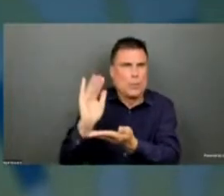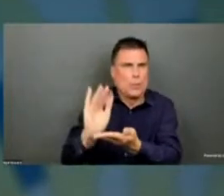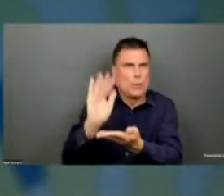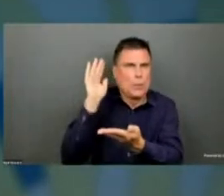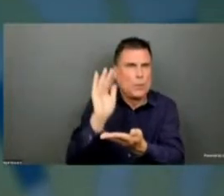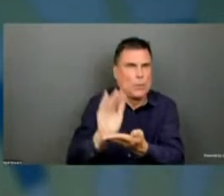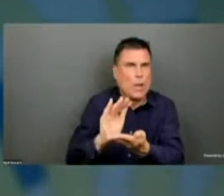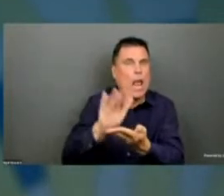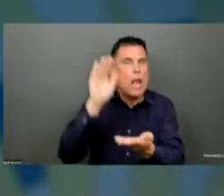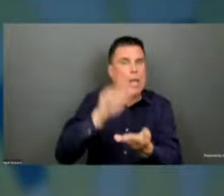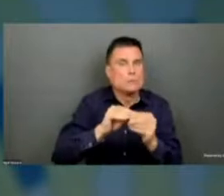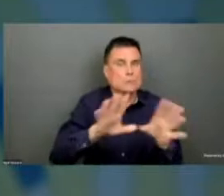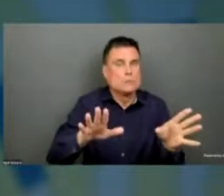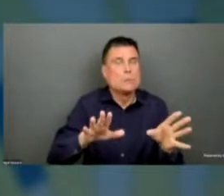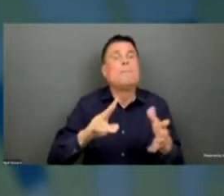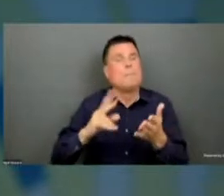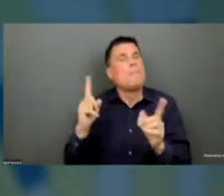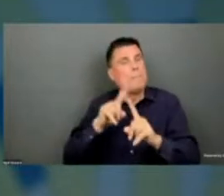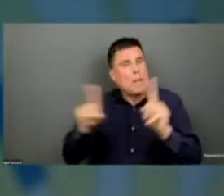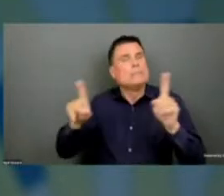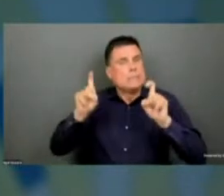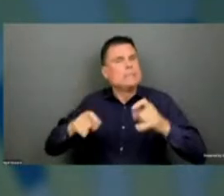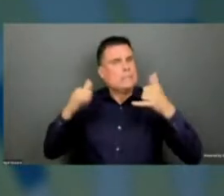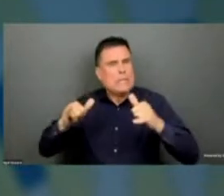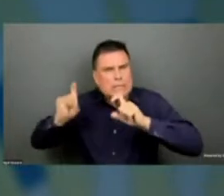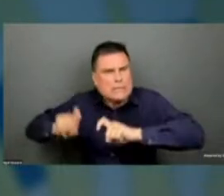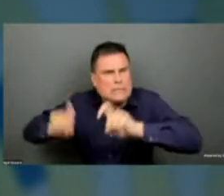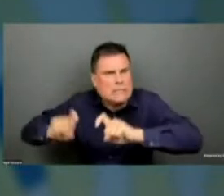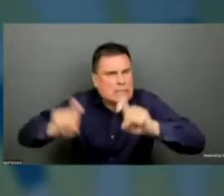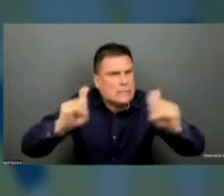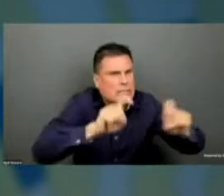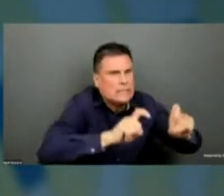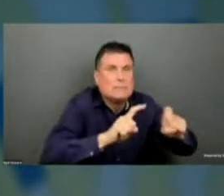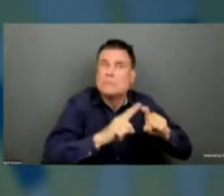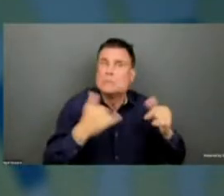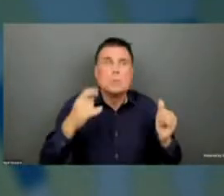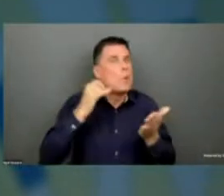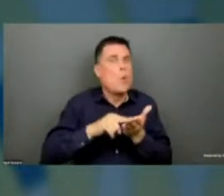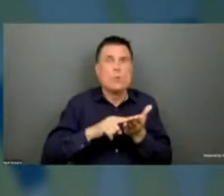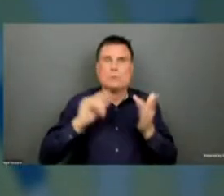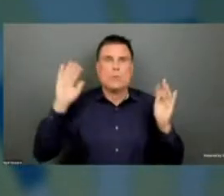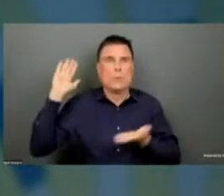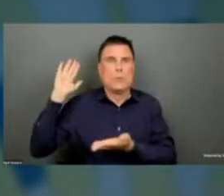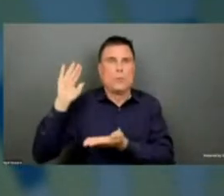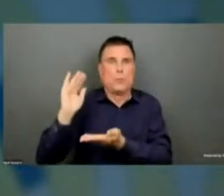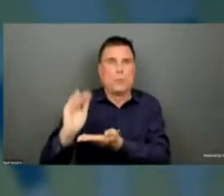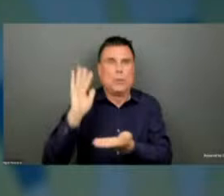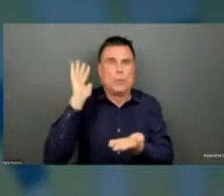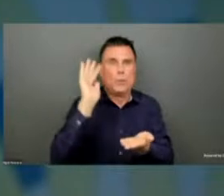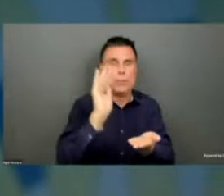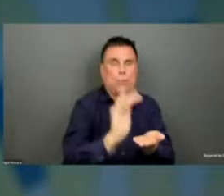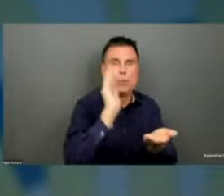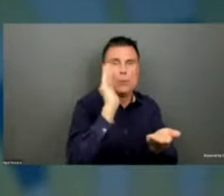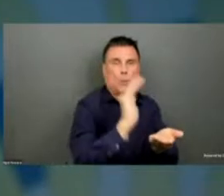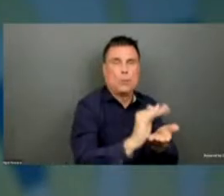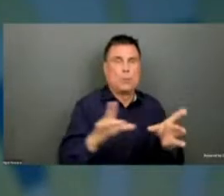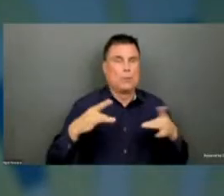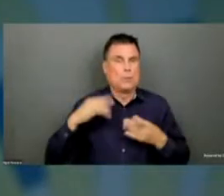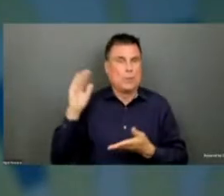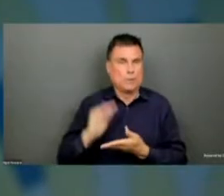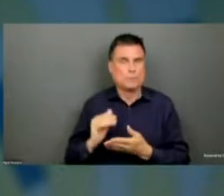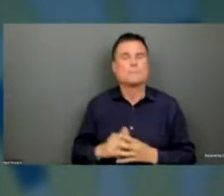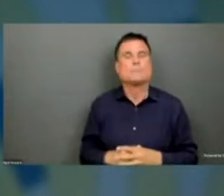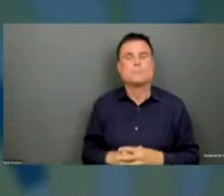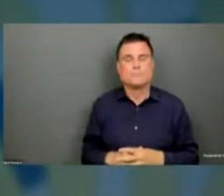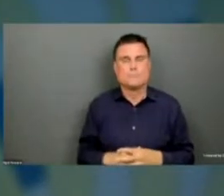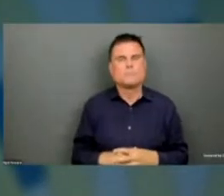个沿岸这个飞沙还不高这个呢是重症以及住院的情况，因